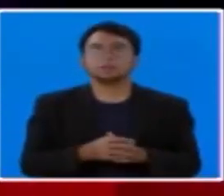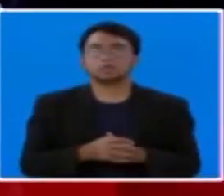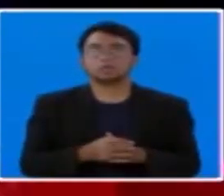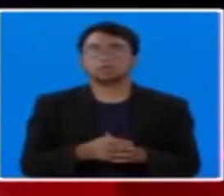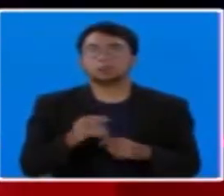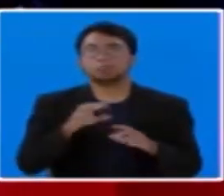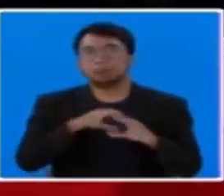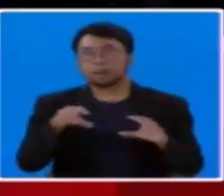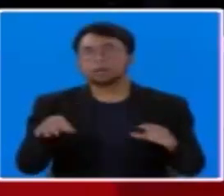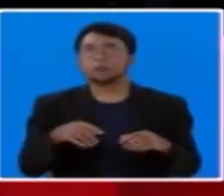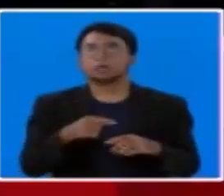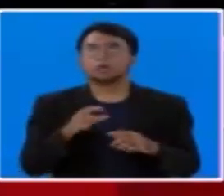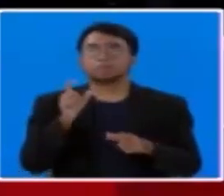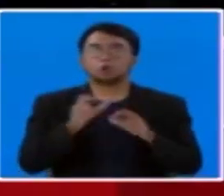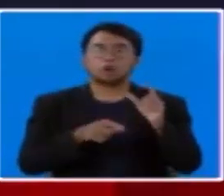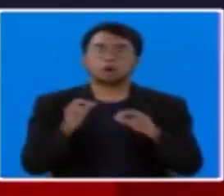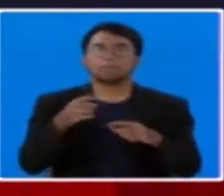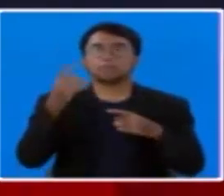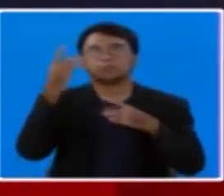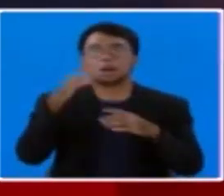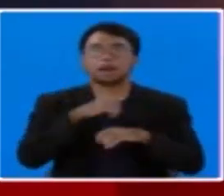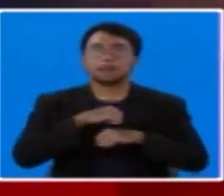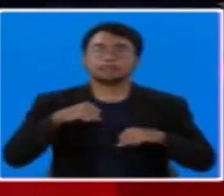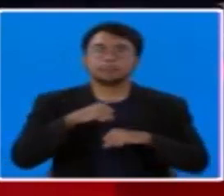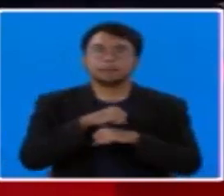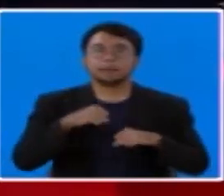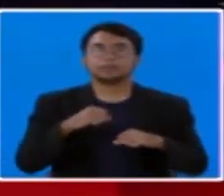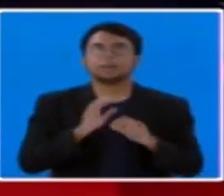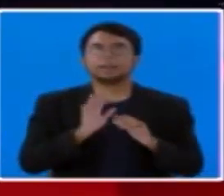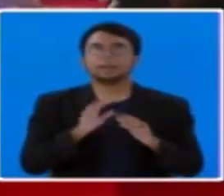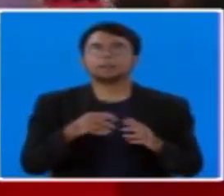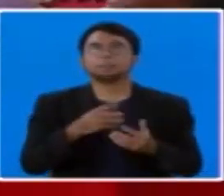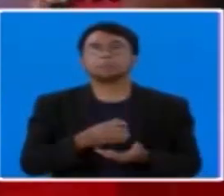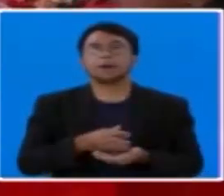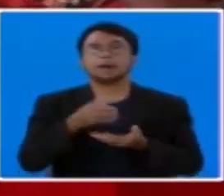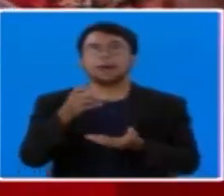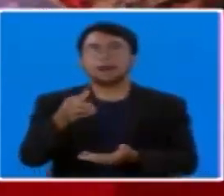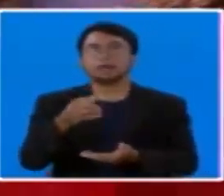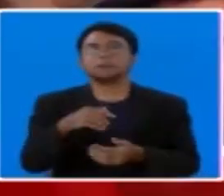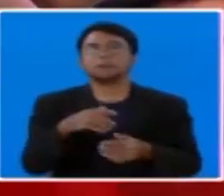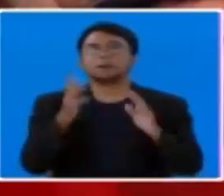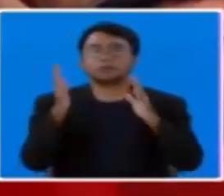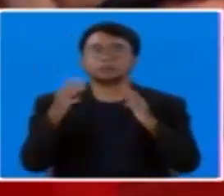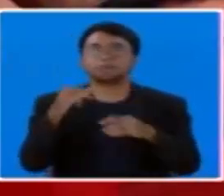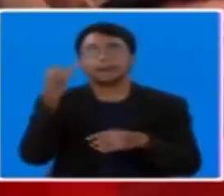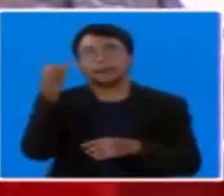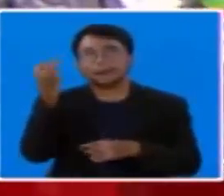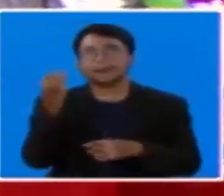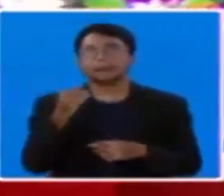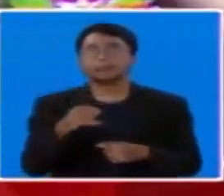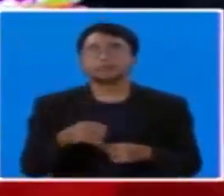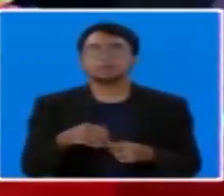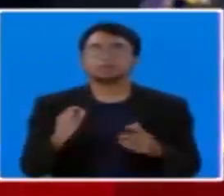tokoh profesional, dan atlet akan mendapatkan penghargaan dan apresiasi berkat inovasi dan kontribusinya bagi